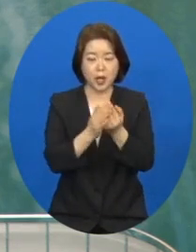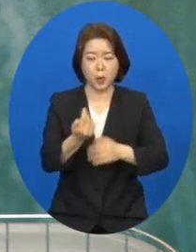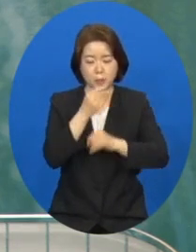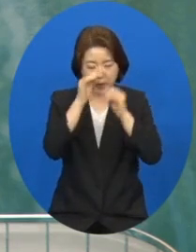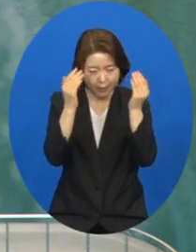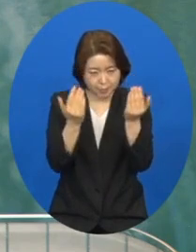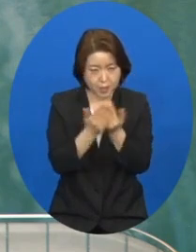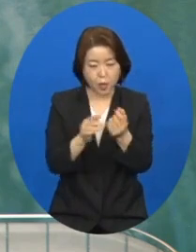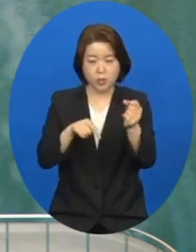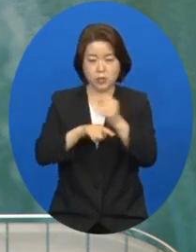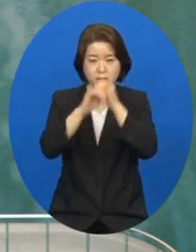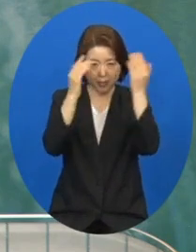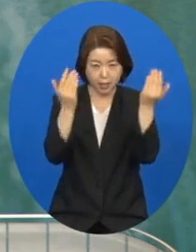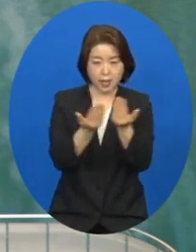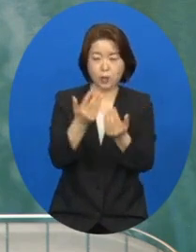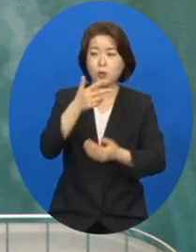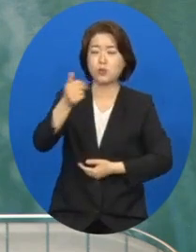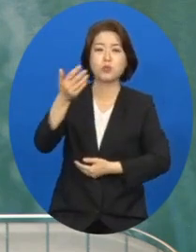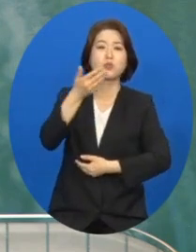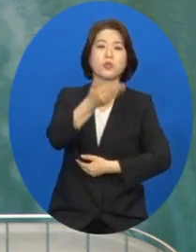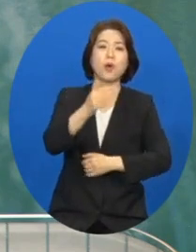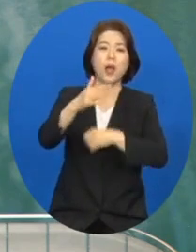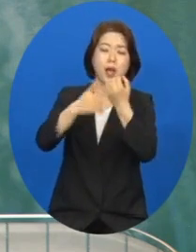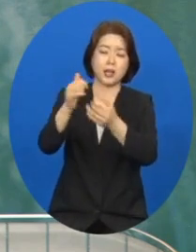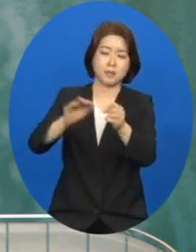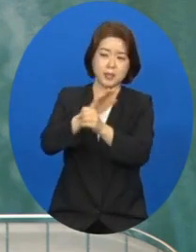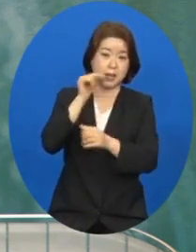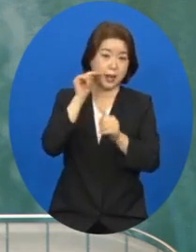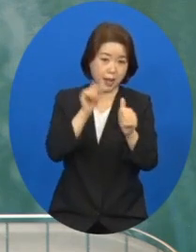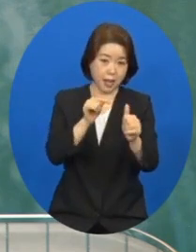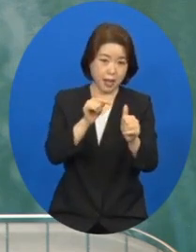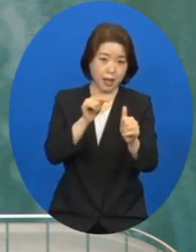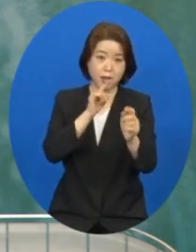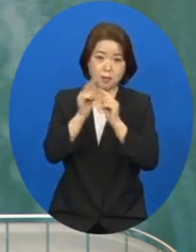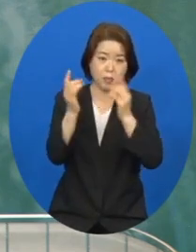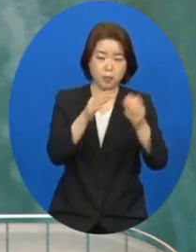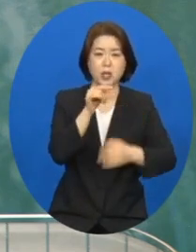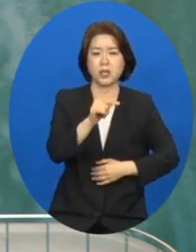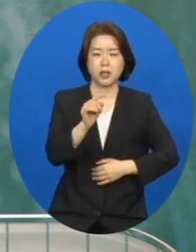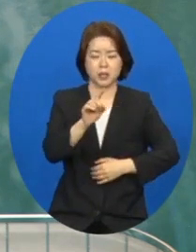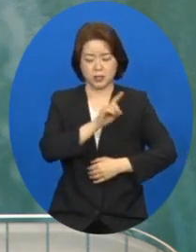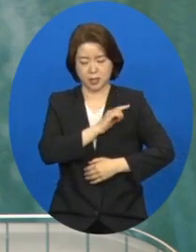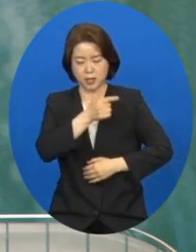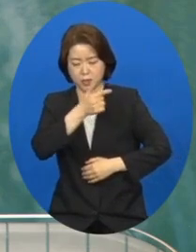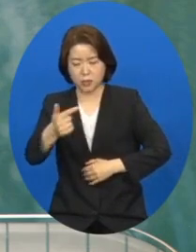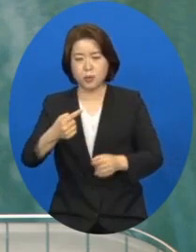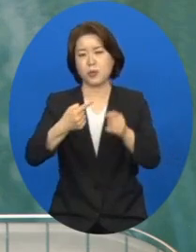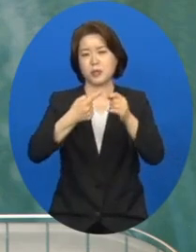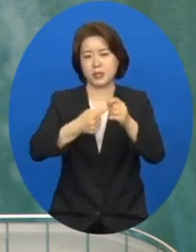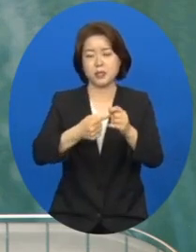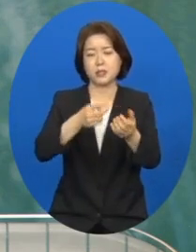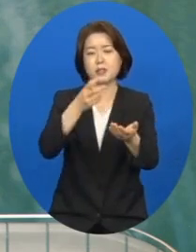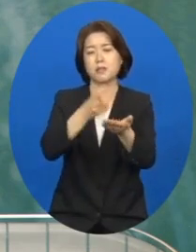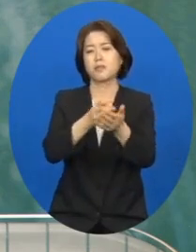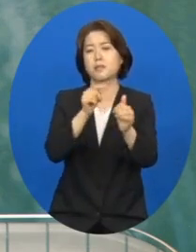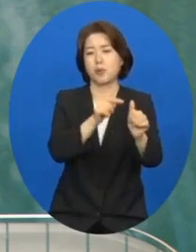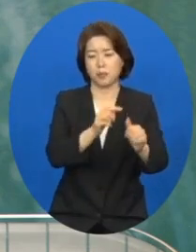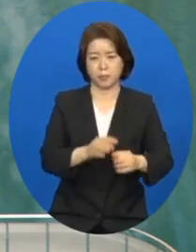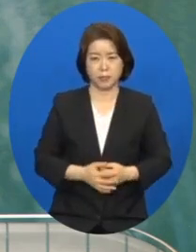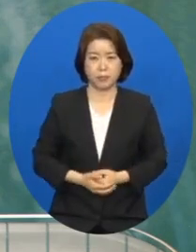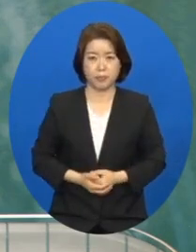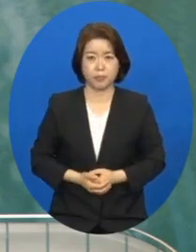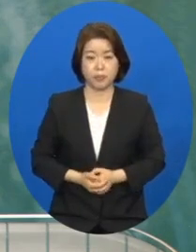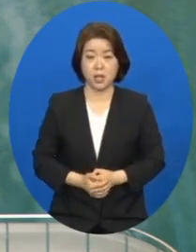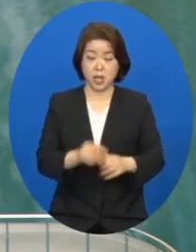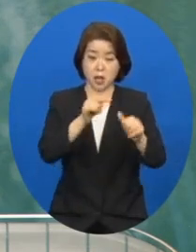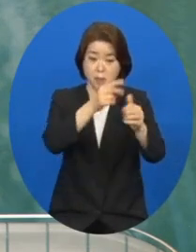다하고 뜻을 다하여 주 너희 하나님을 사랑하라 하셨으니 이것이 크고 첫째 되는 계명이요.